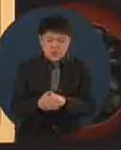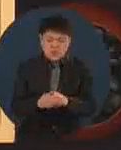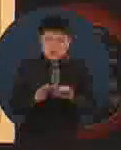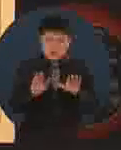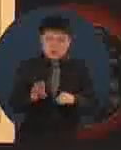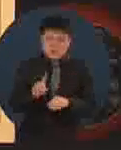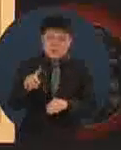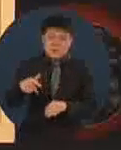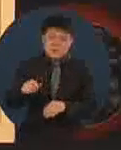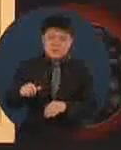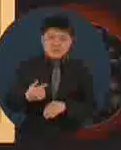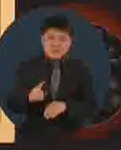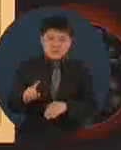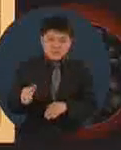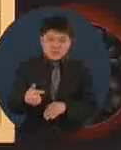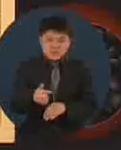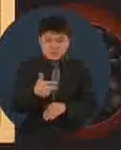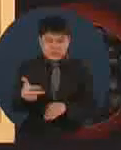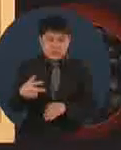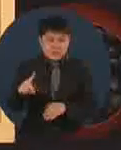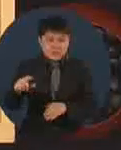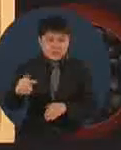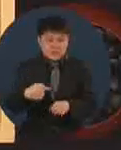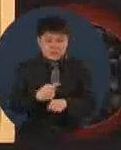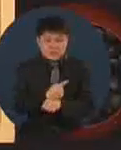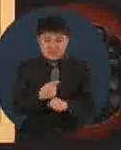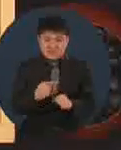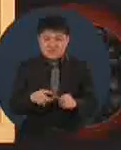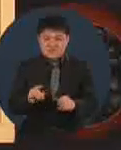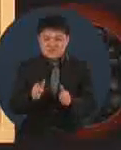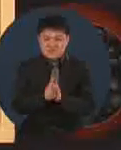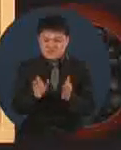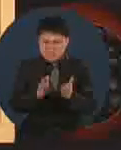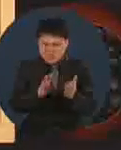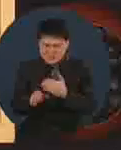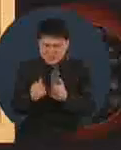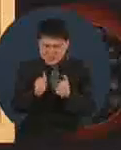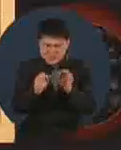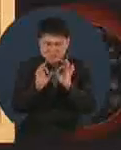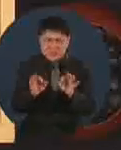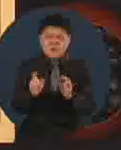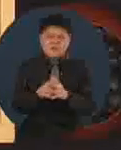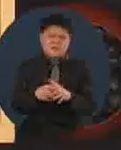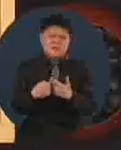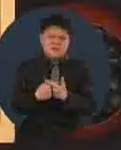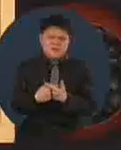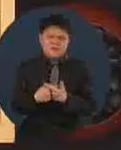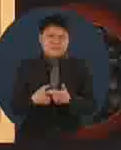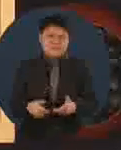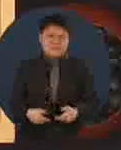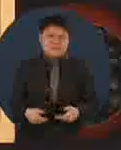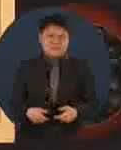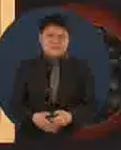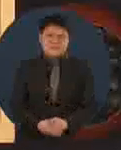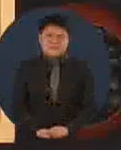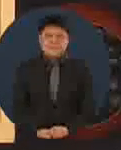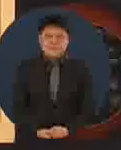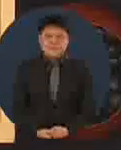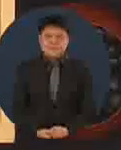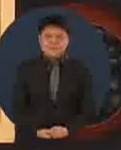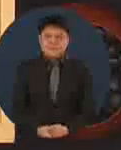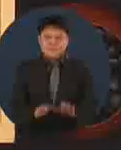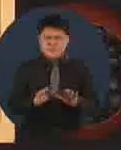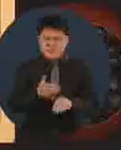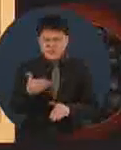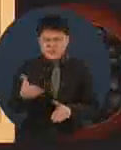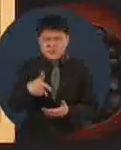비롯해서 입단하자마자 성적을 내는 걸 보면은 바로 이해를 하셔야 될 것 같습니다. 네. 그 유명한 구단들은 부담이